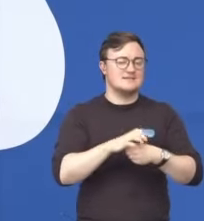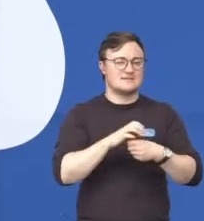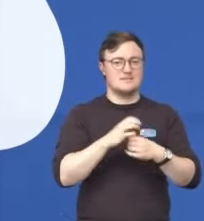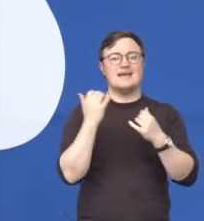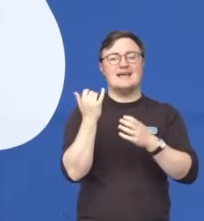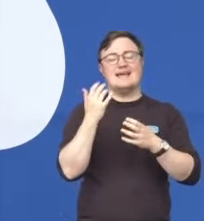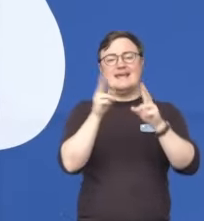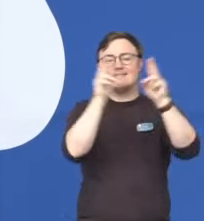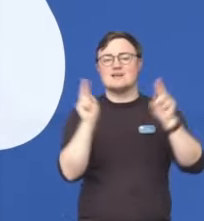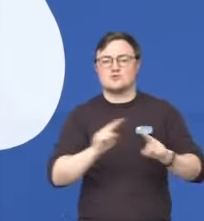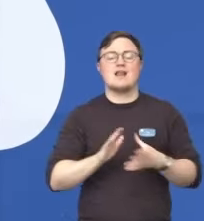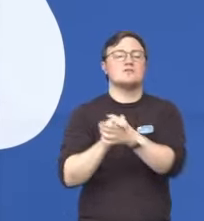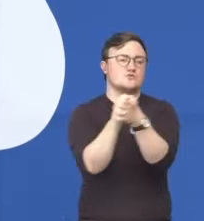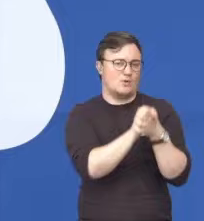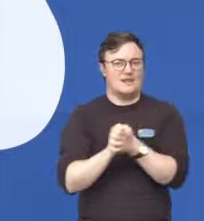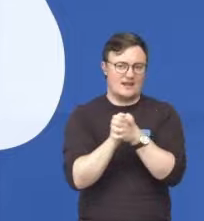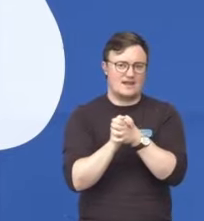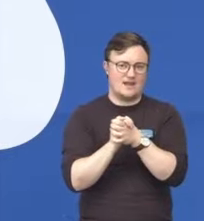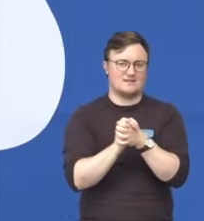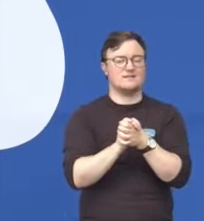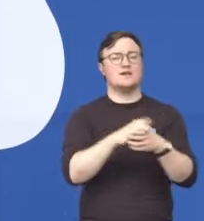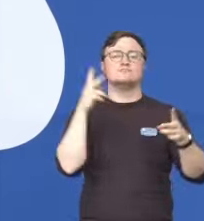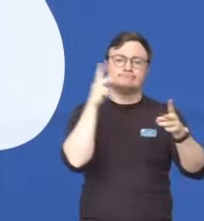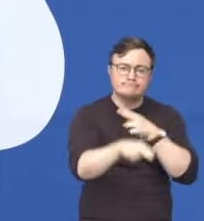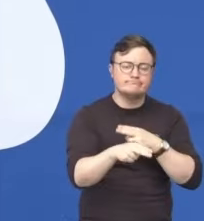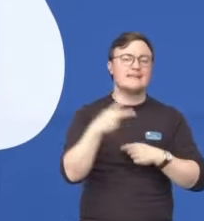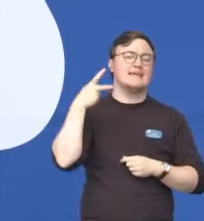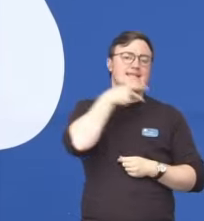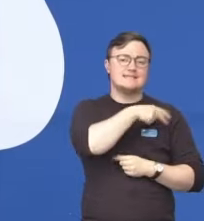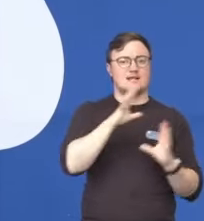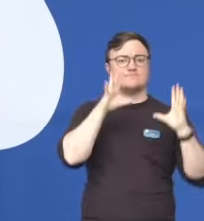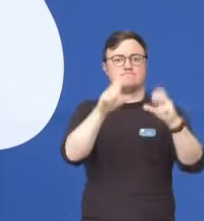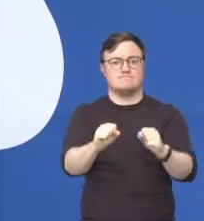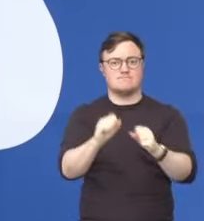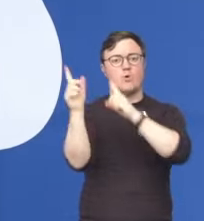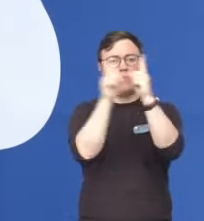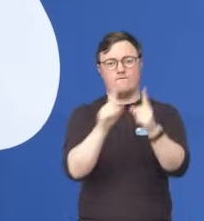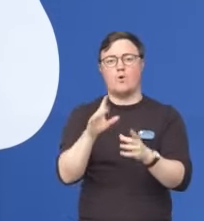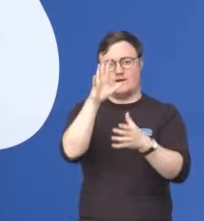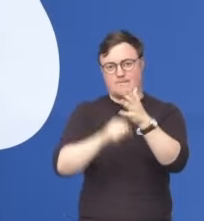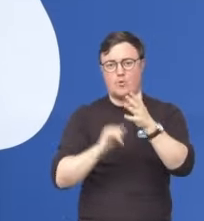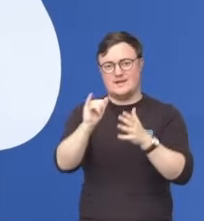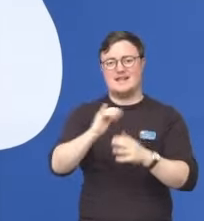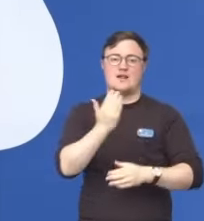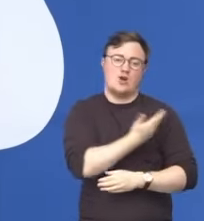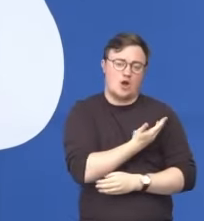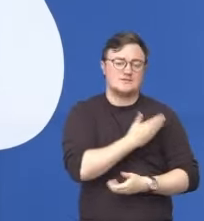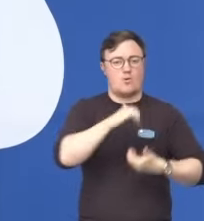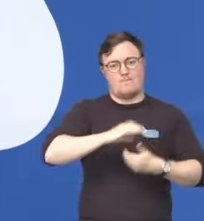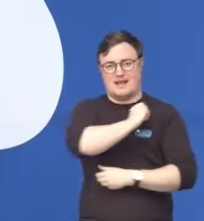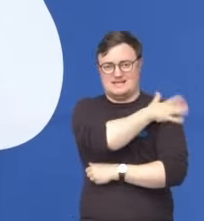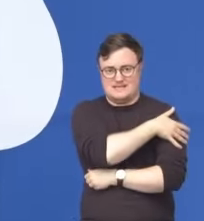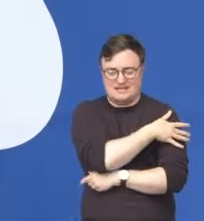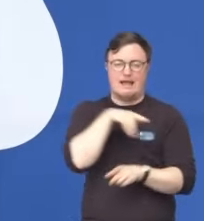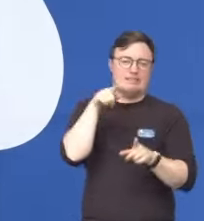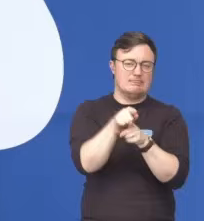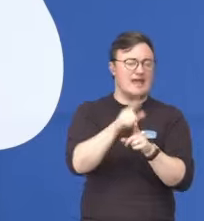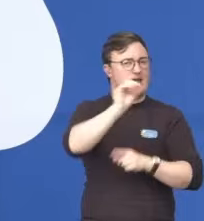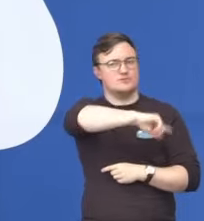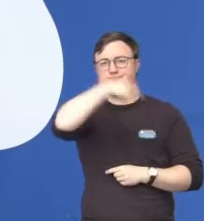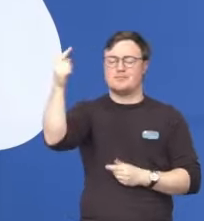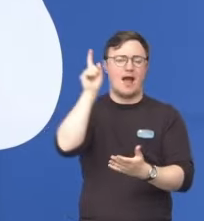solidaritet. Att få stopp på Israels ockupation och folkmord av Gaza och Palestina. Det är det mest akuta vi